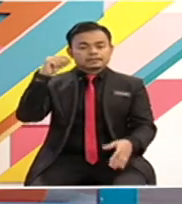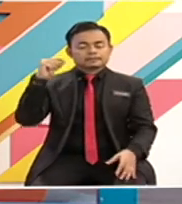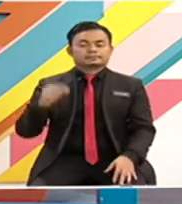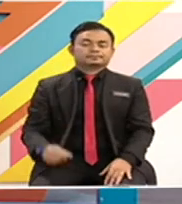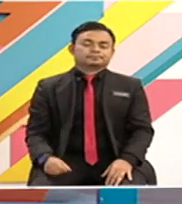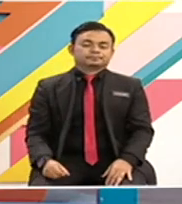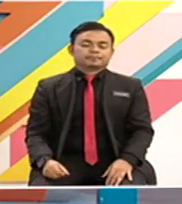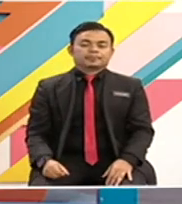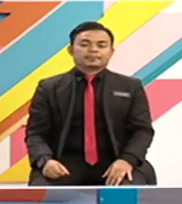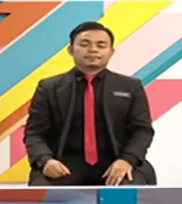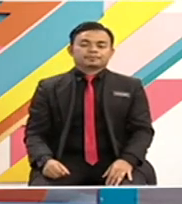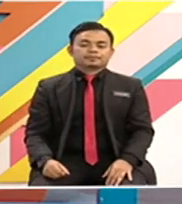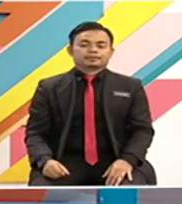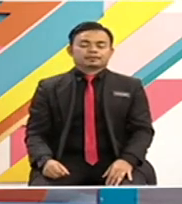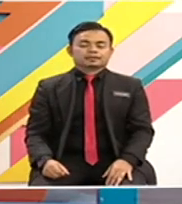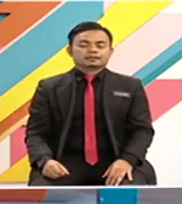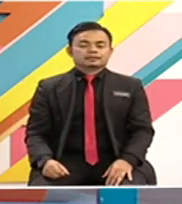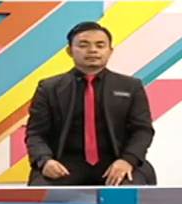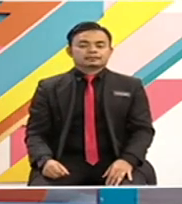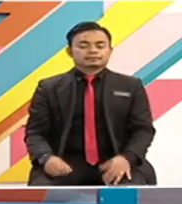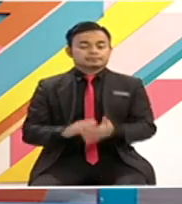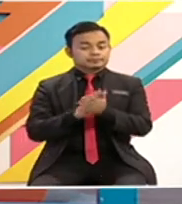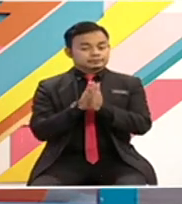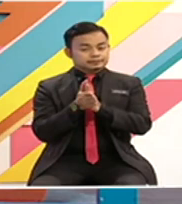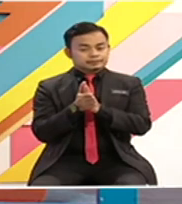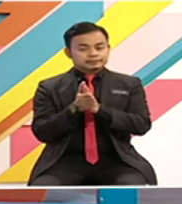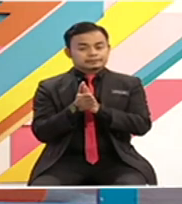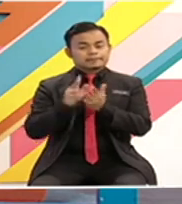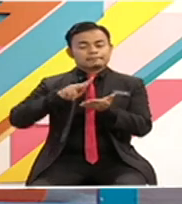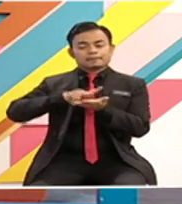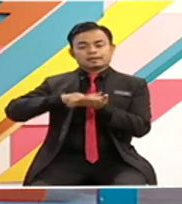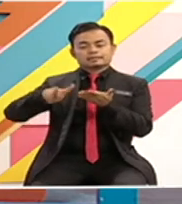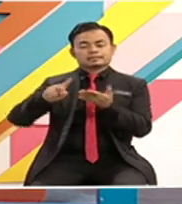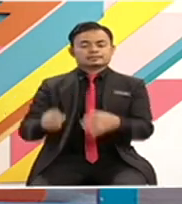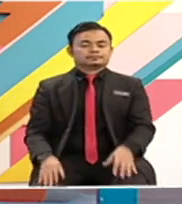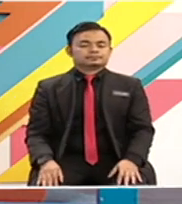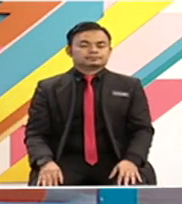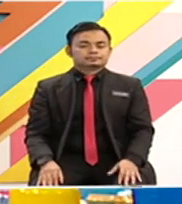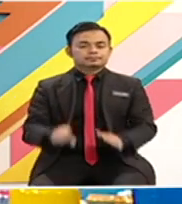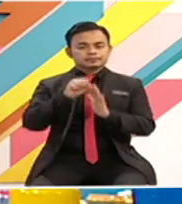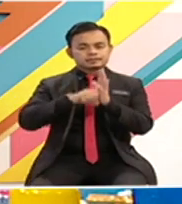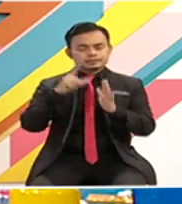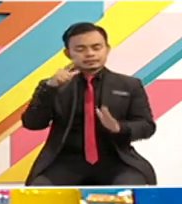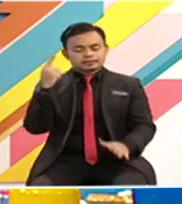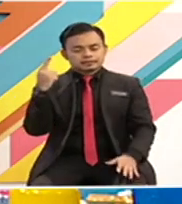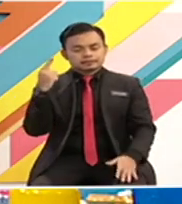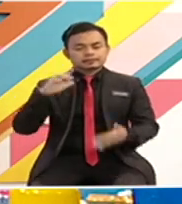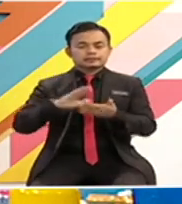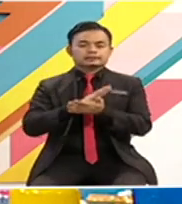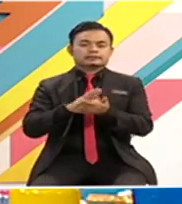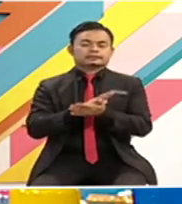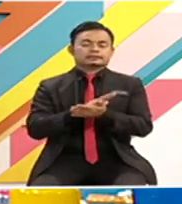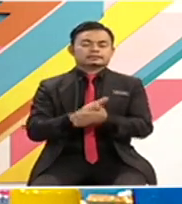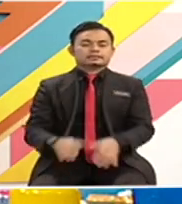Kita sejak letak Gang supaya nampak kemaslah nanti hasil kita sego selain acre tashkent guys untuk warna akrilik up